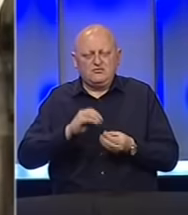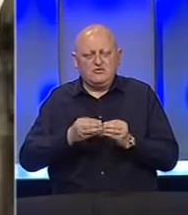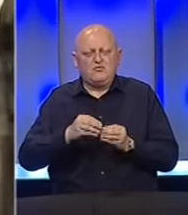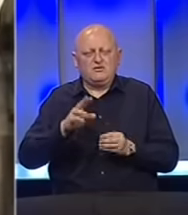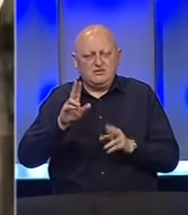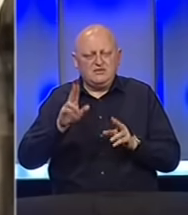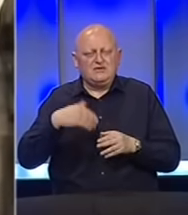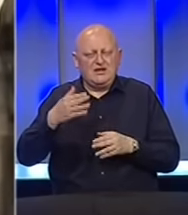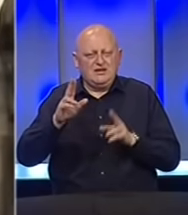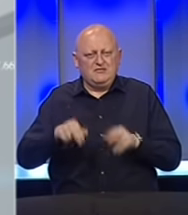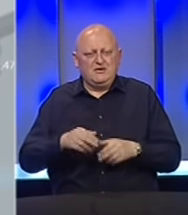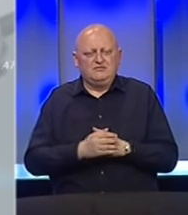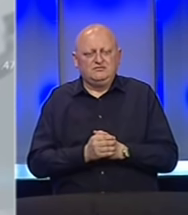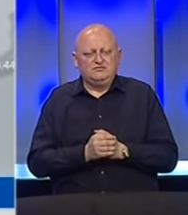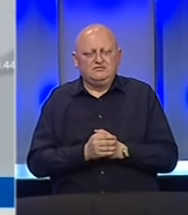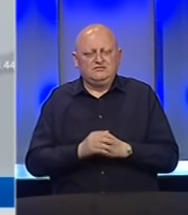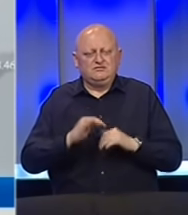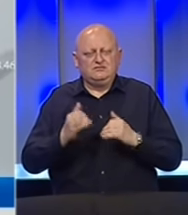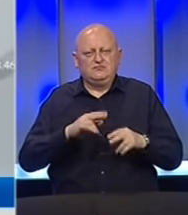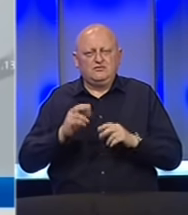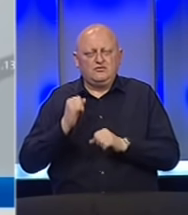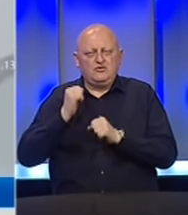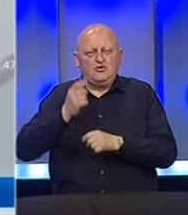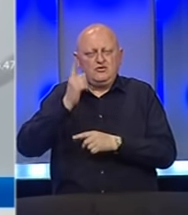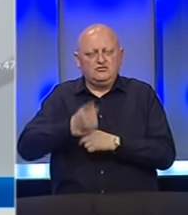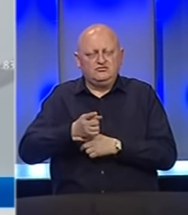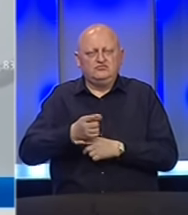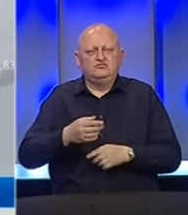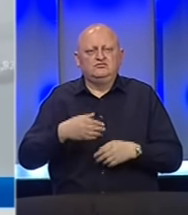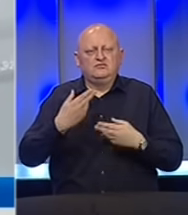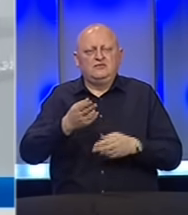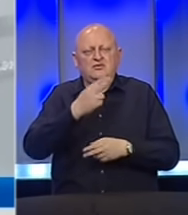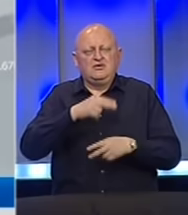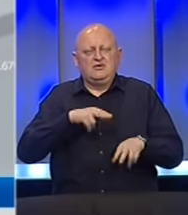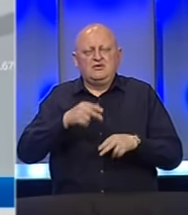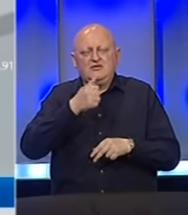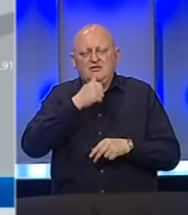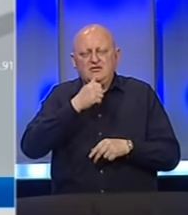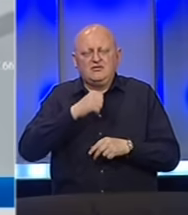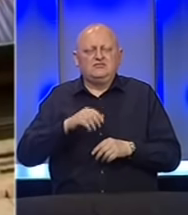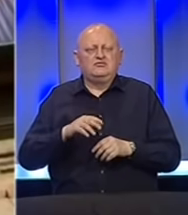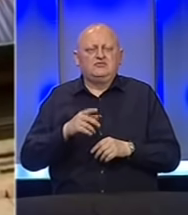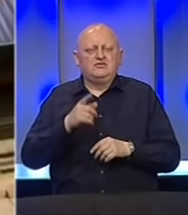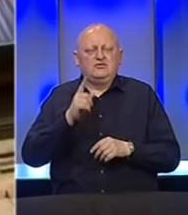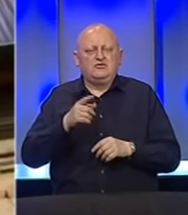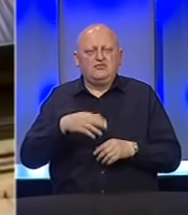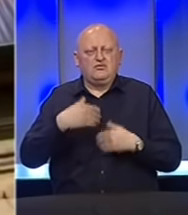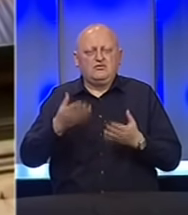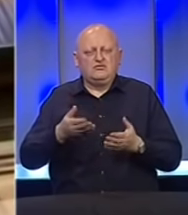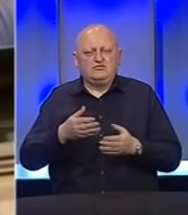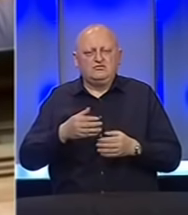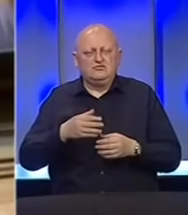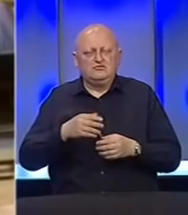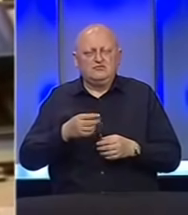problema ipak i dalje ima. Vijeće ministara je donijelo odluku o davanju ovlaštenja ministru financija i trezora o izdavanju